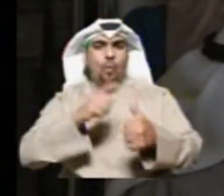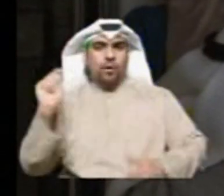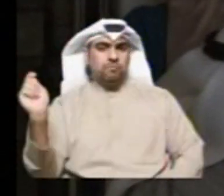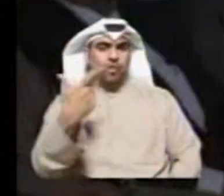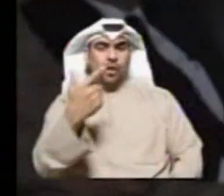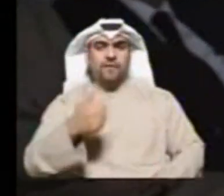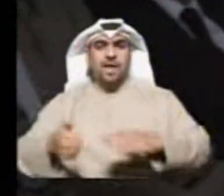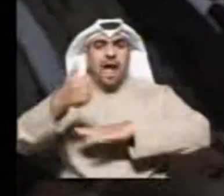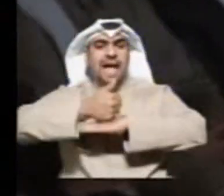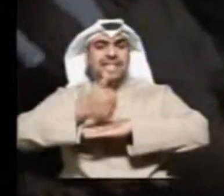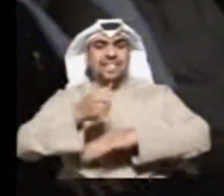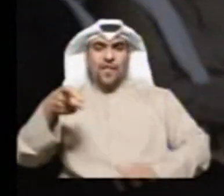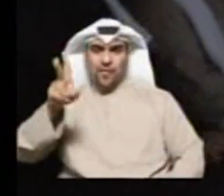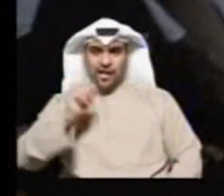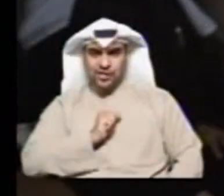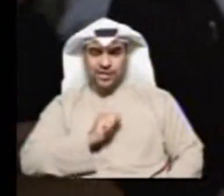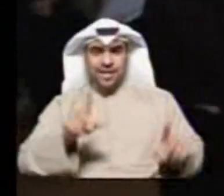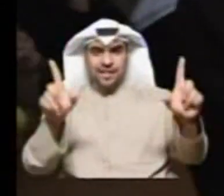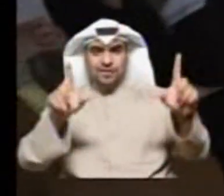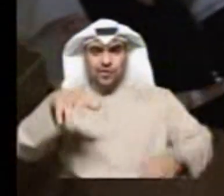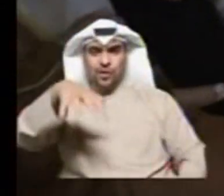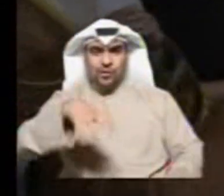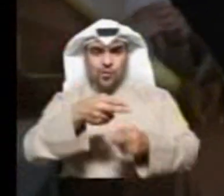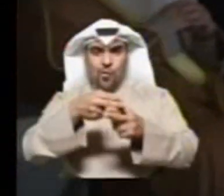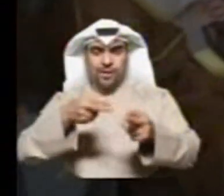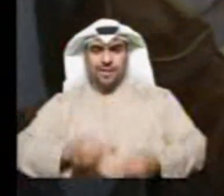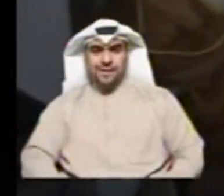12. لما أبو علاوي، تلفزيون دولة الكويت.